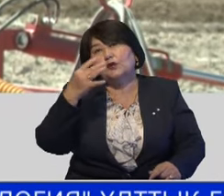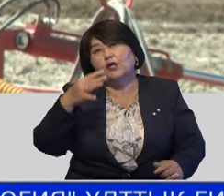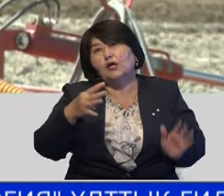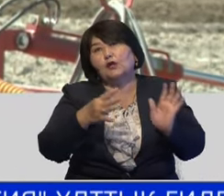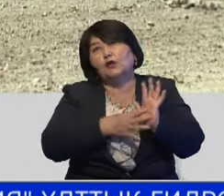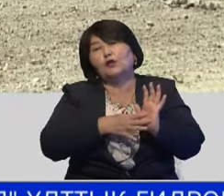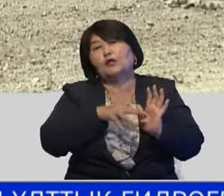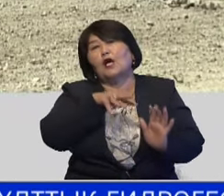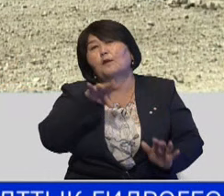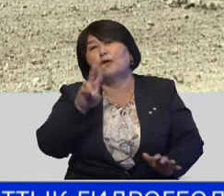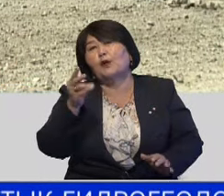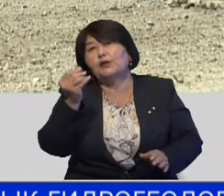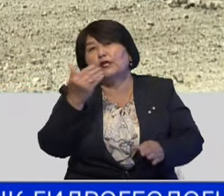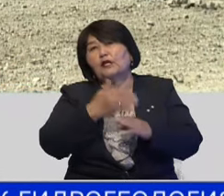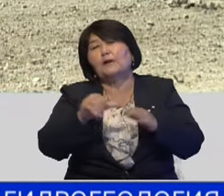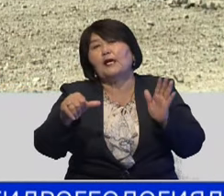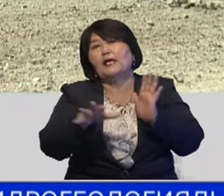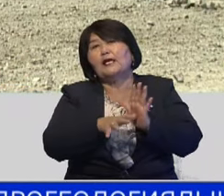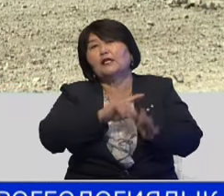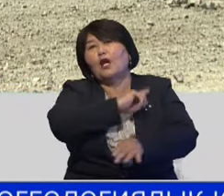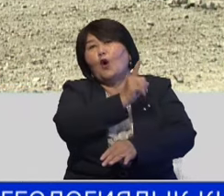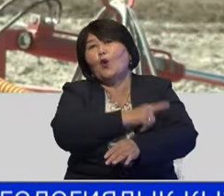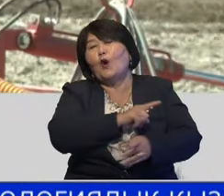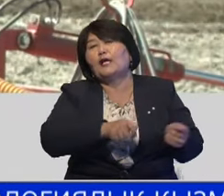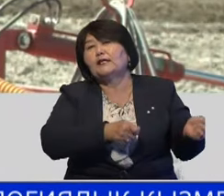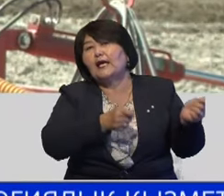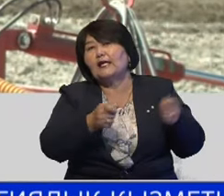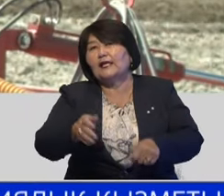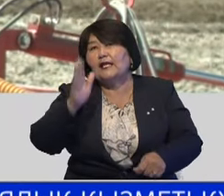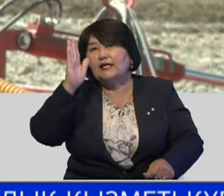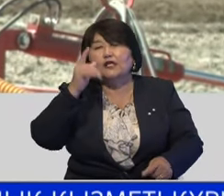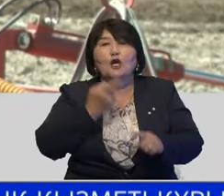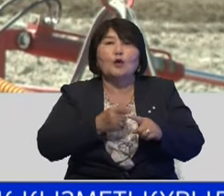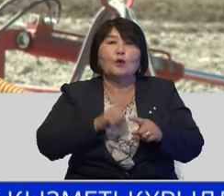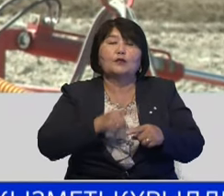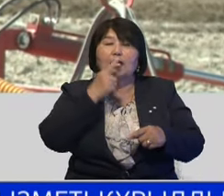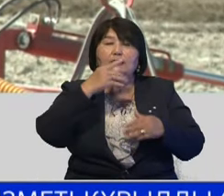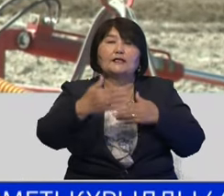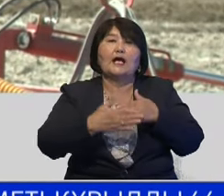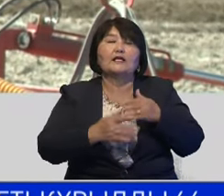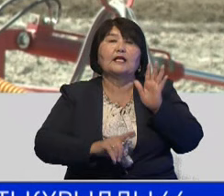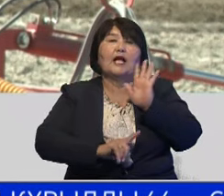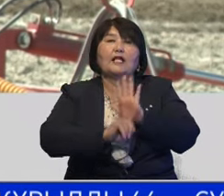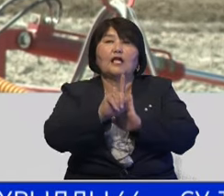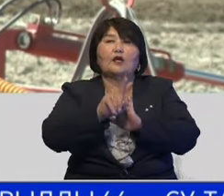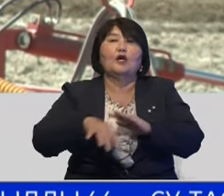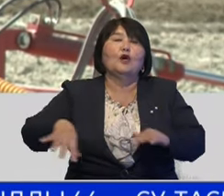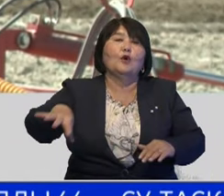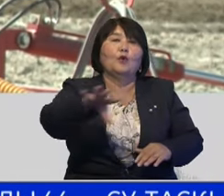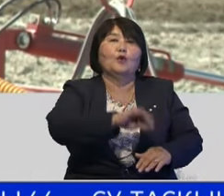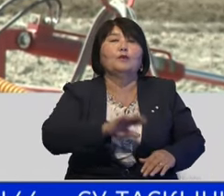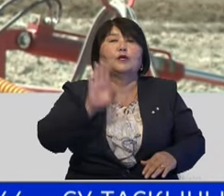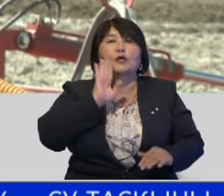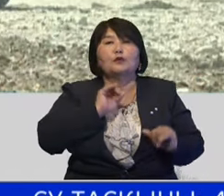149 миллион теңге бөлініп электр қуат келе жатыр. Ол осы жақынарыда қосылып, осы өндіріс